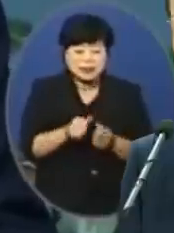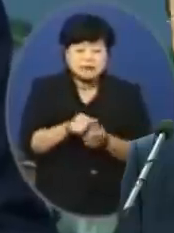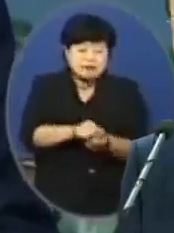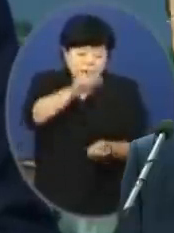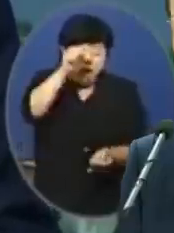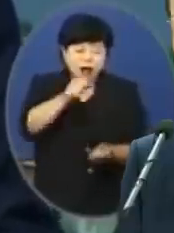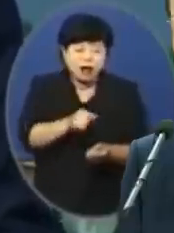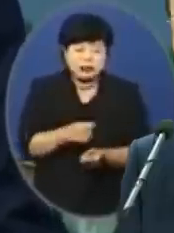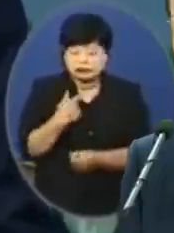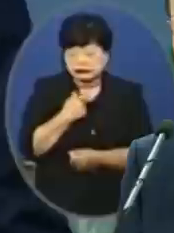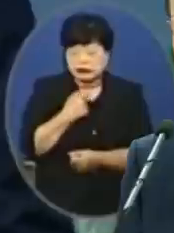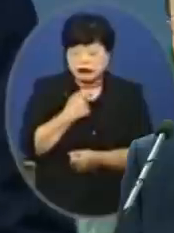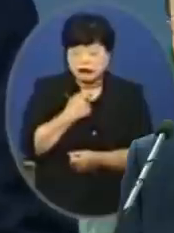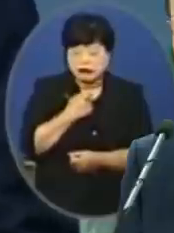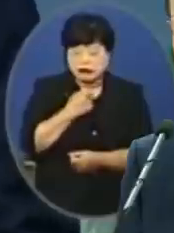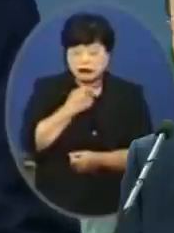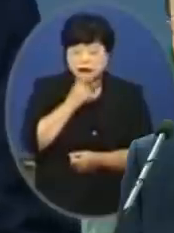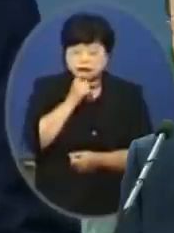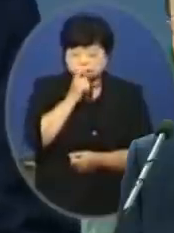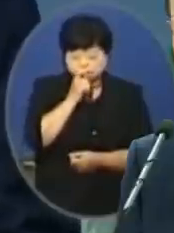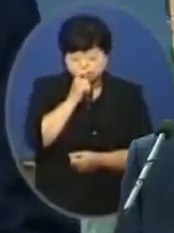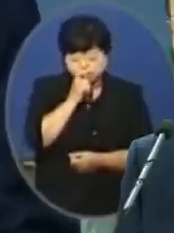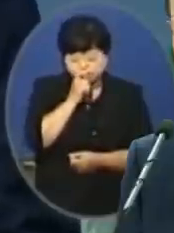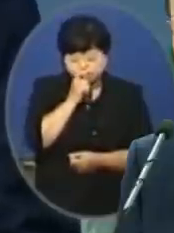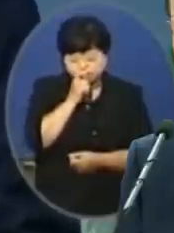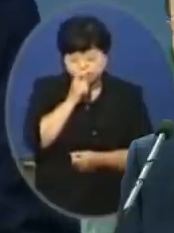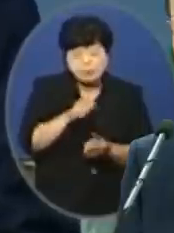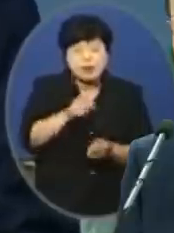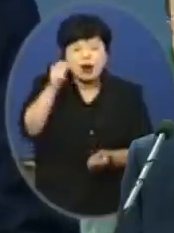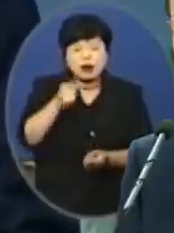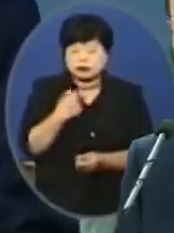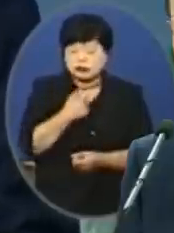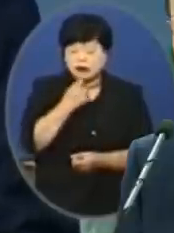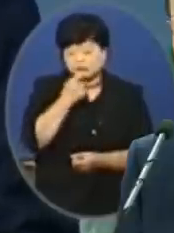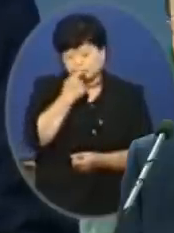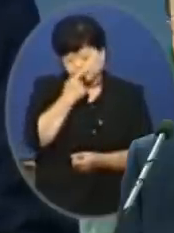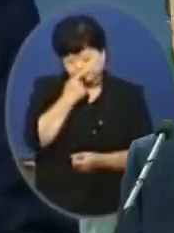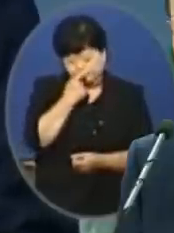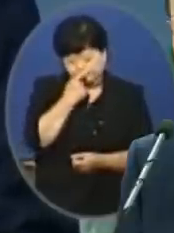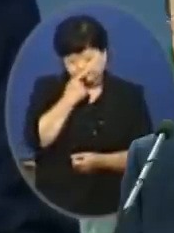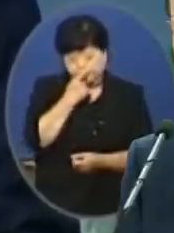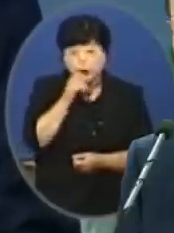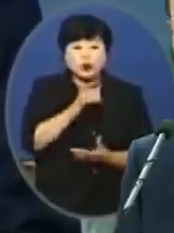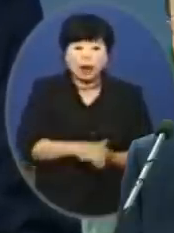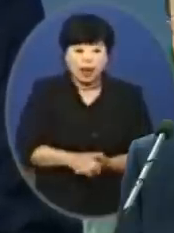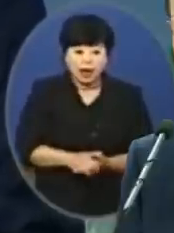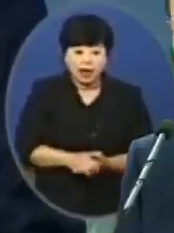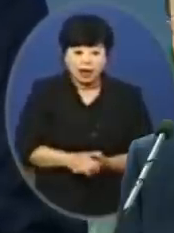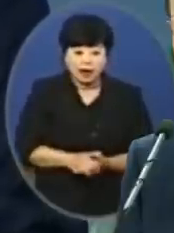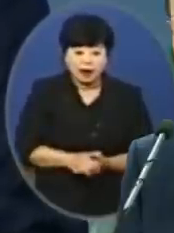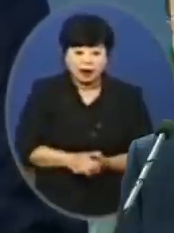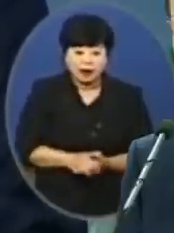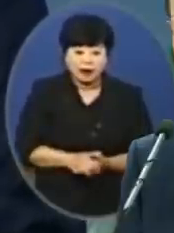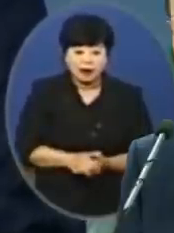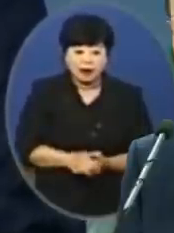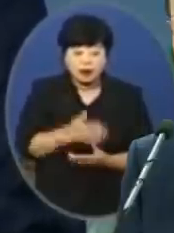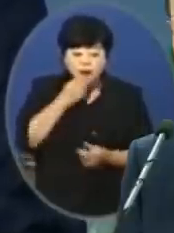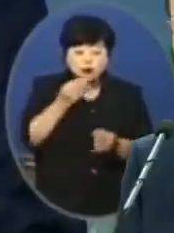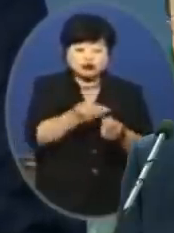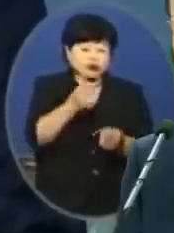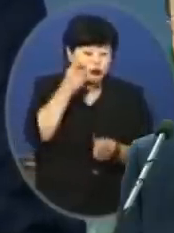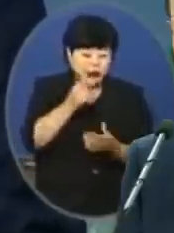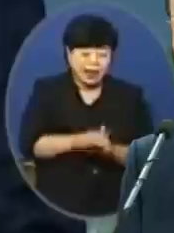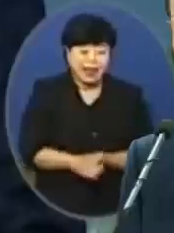벌려 아니야 입 벌리라니까 지금 못 벌립니다. 그렇게